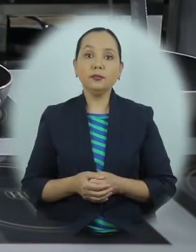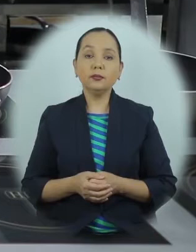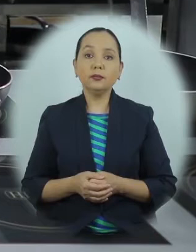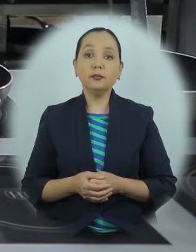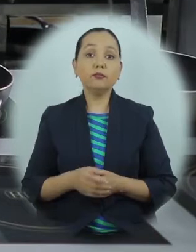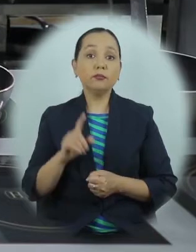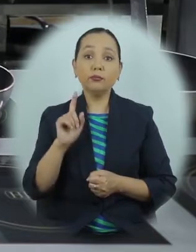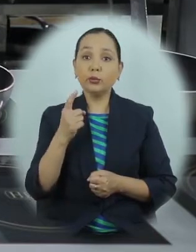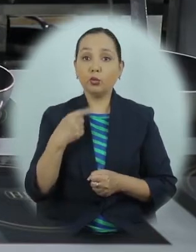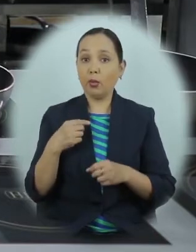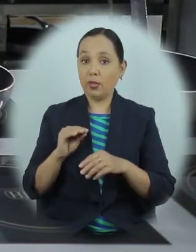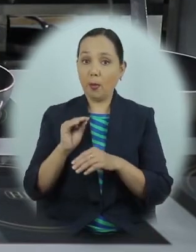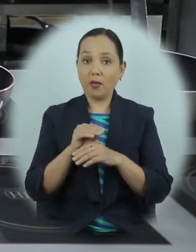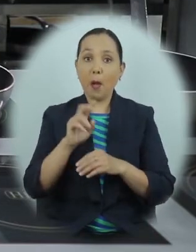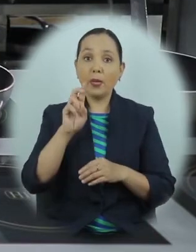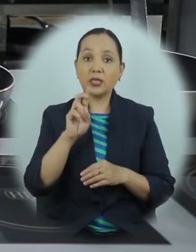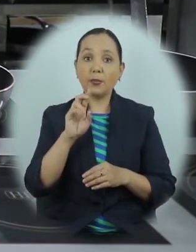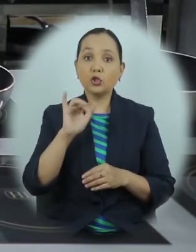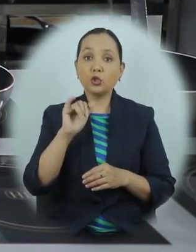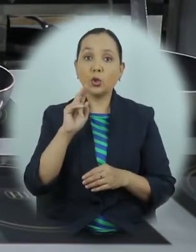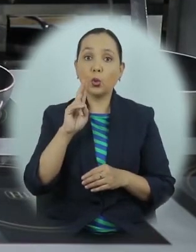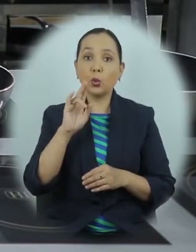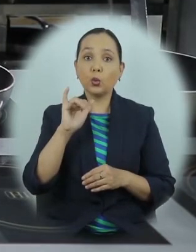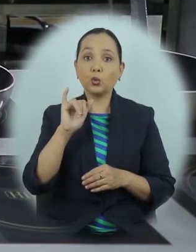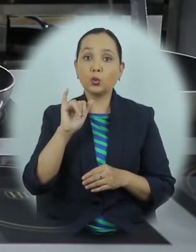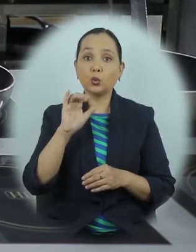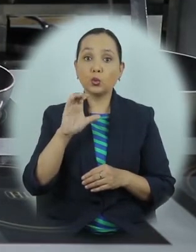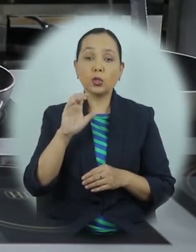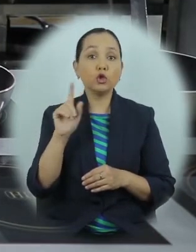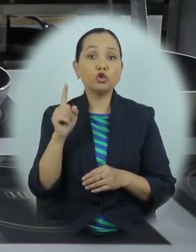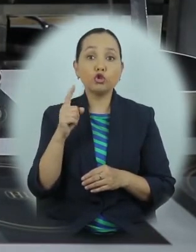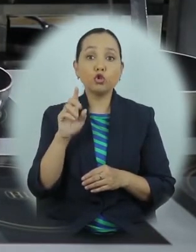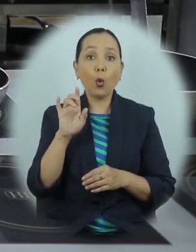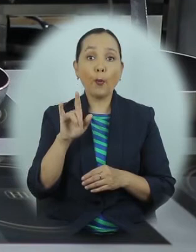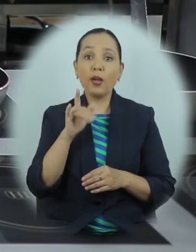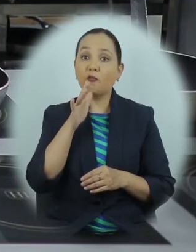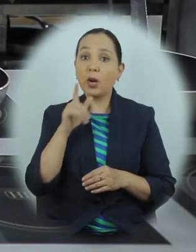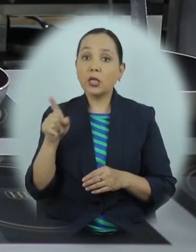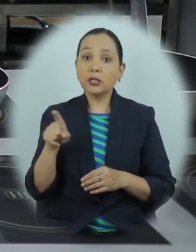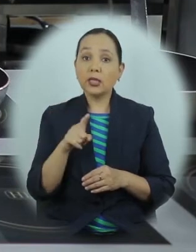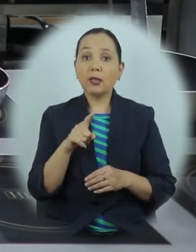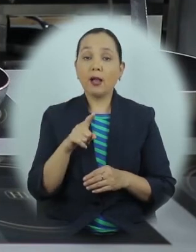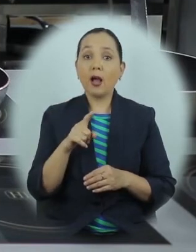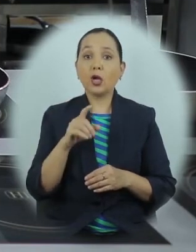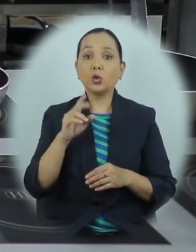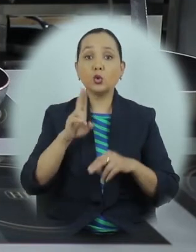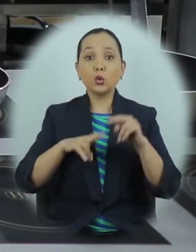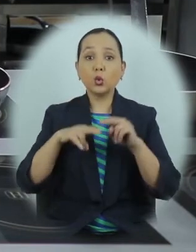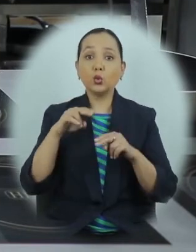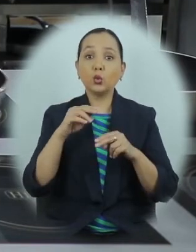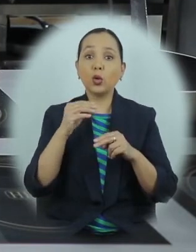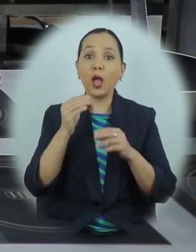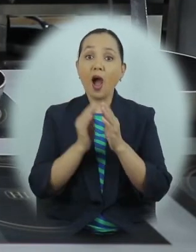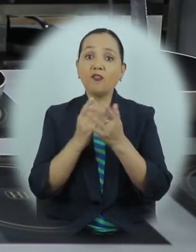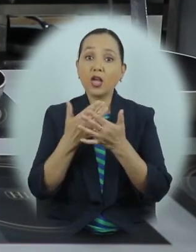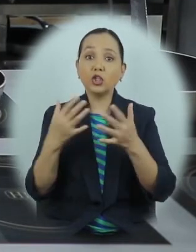почему мы добавляем бальзамический уксус чтобы процесс разрушение структуры овощей